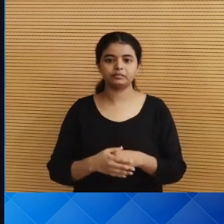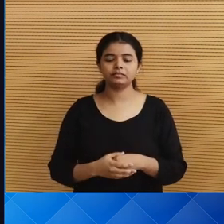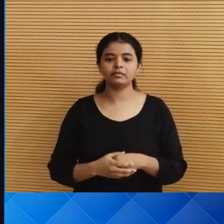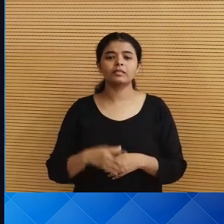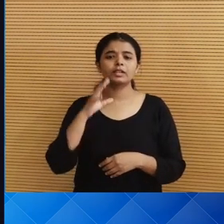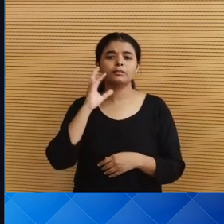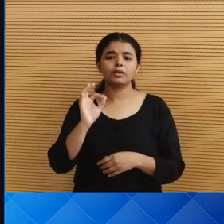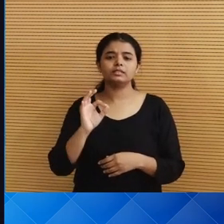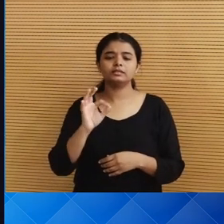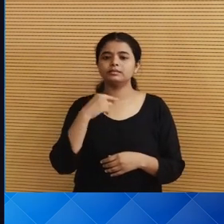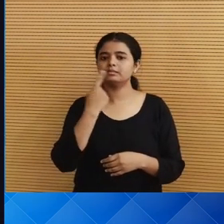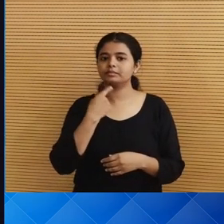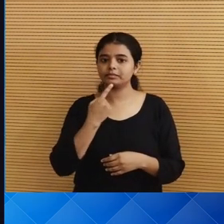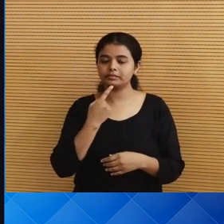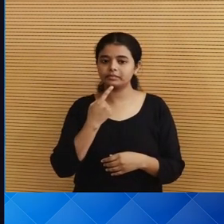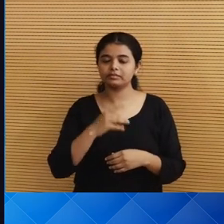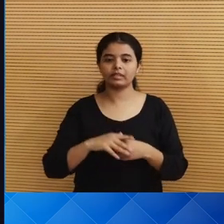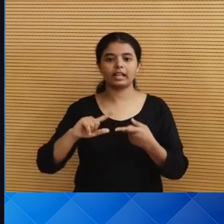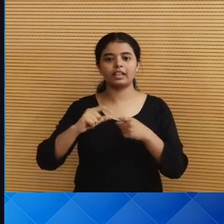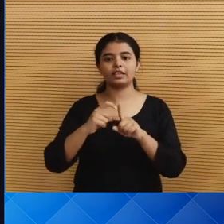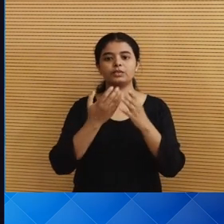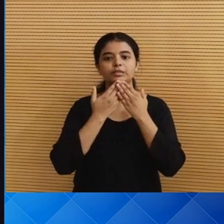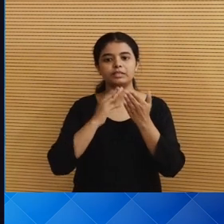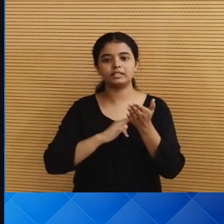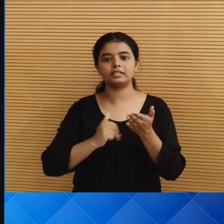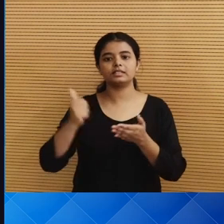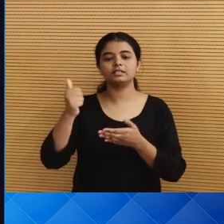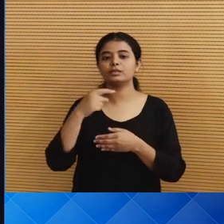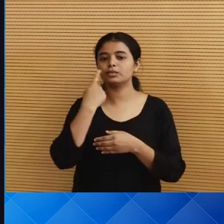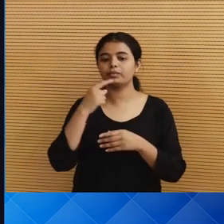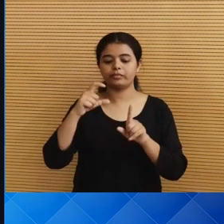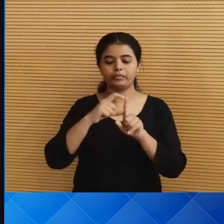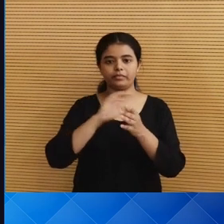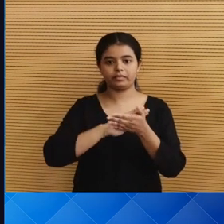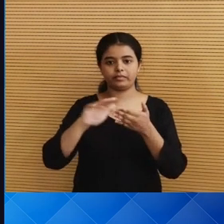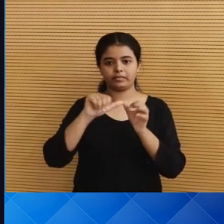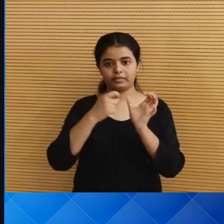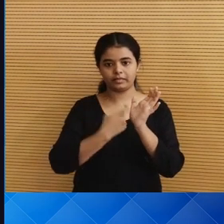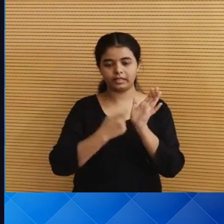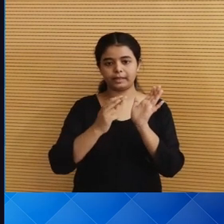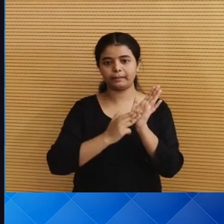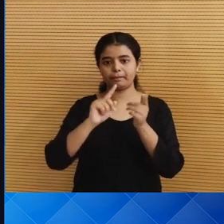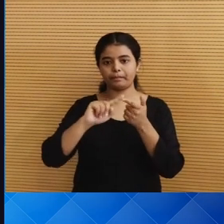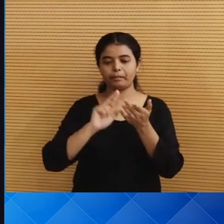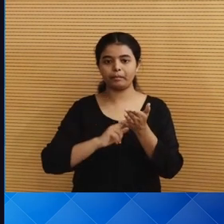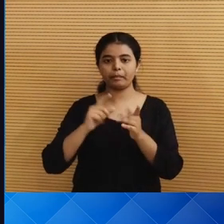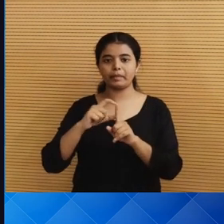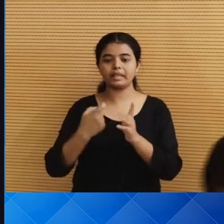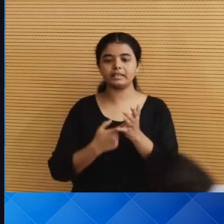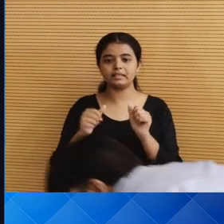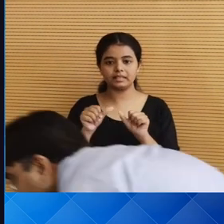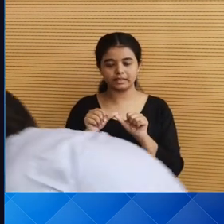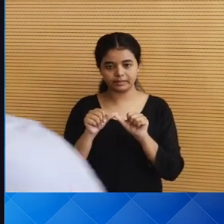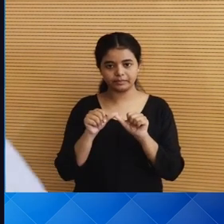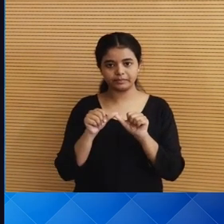खास करके हमारे एजुकेशन मिनिस्टर श्री धर्मेंद्र प्रधान जी को वेलकम करना चाहती हूँ, और ये आपको बताना चाहती